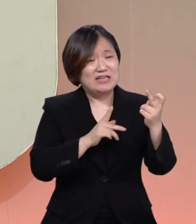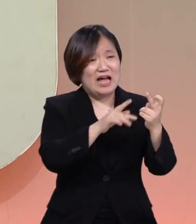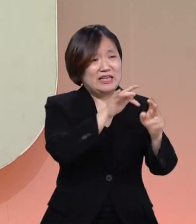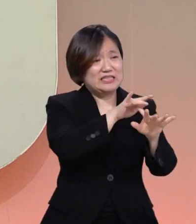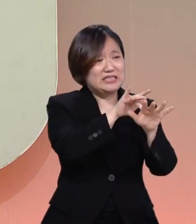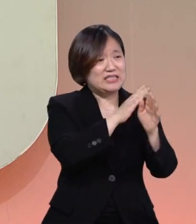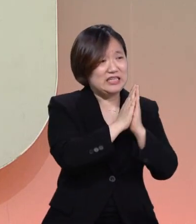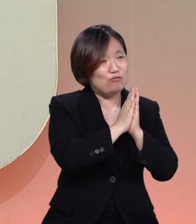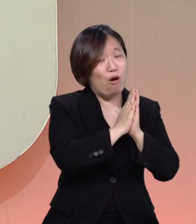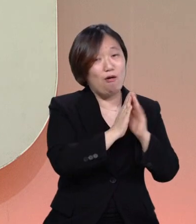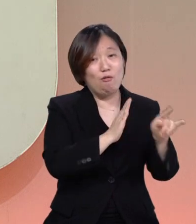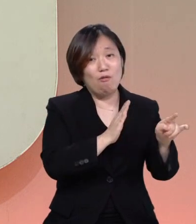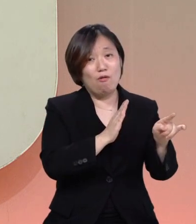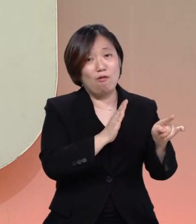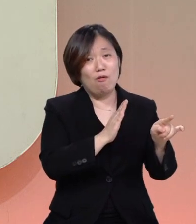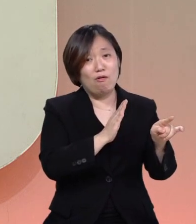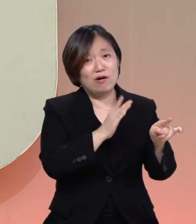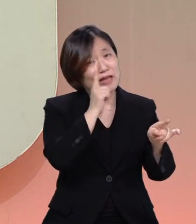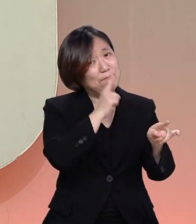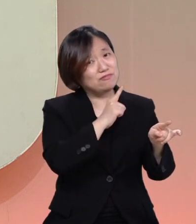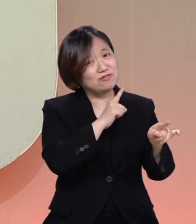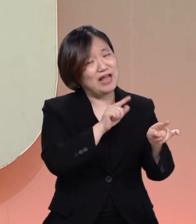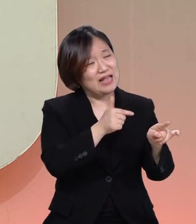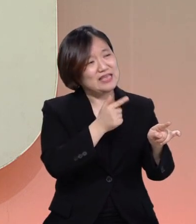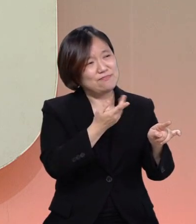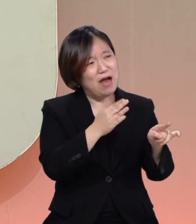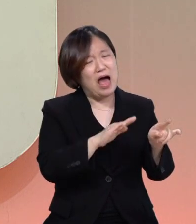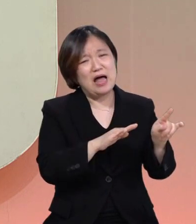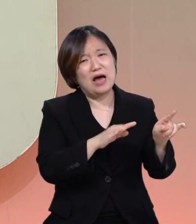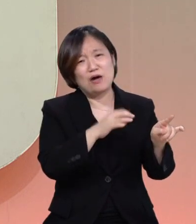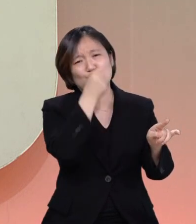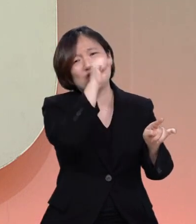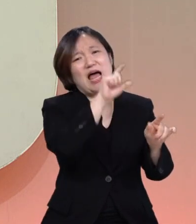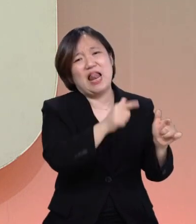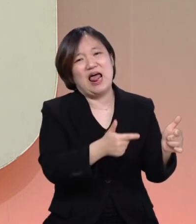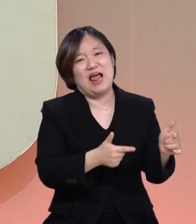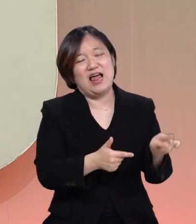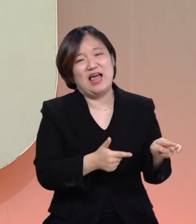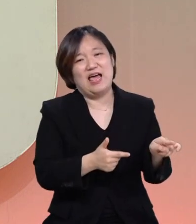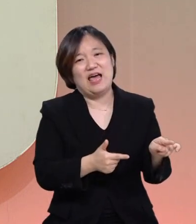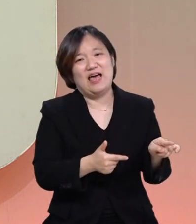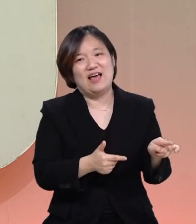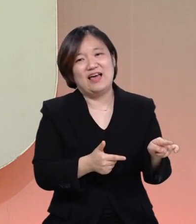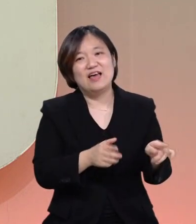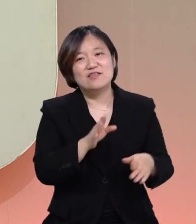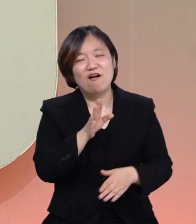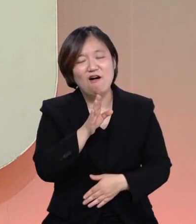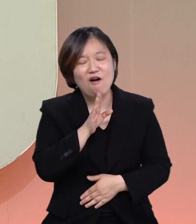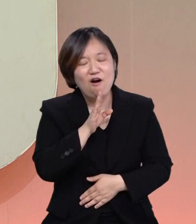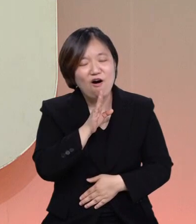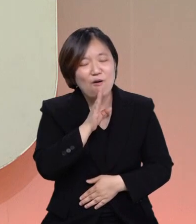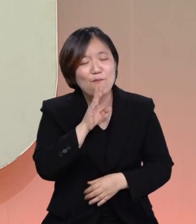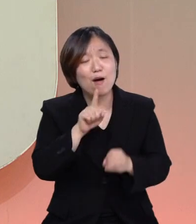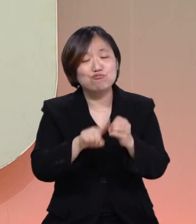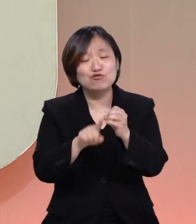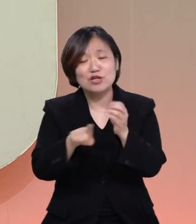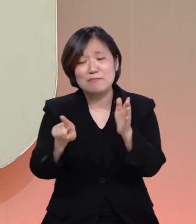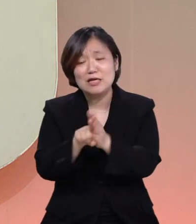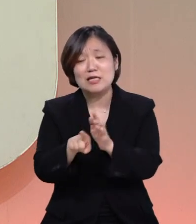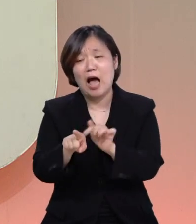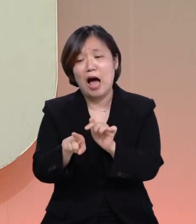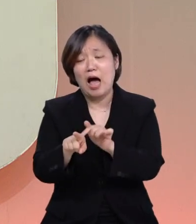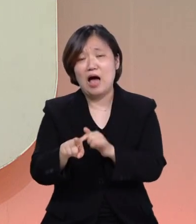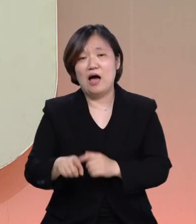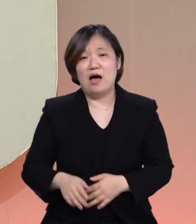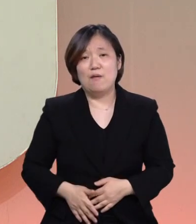아니지만 진정한 불자라면 신기도를 하지 마시고 불보살님 기도를 하십시오라고 제가